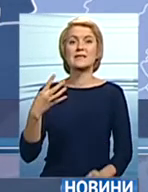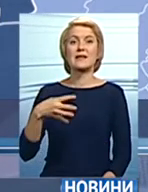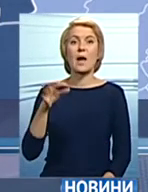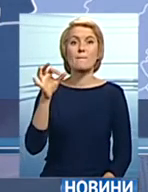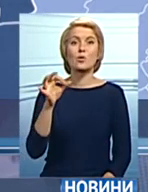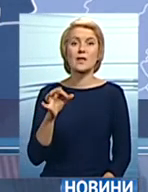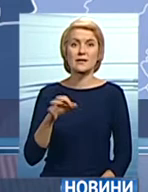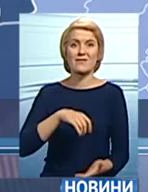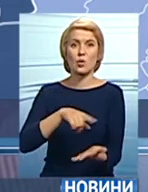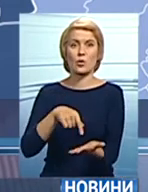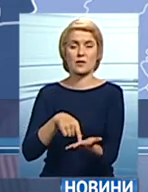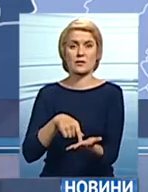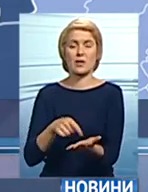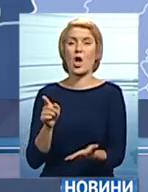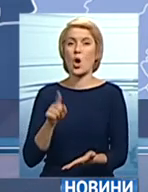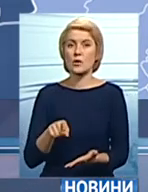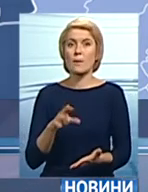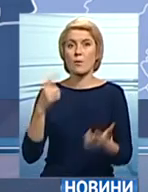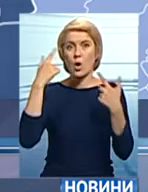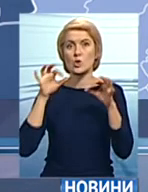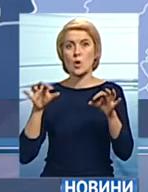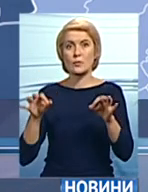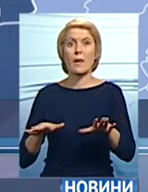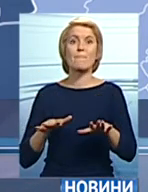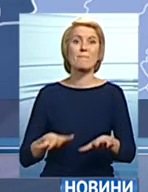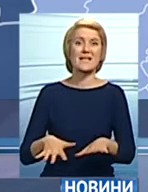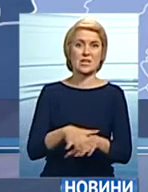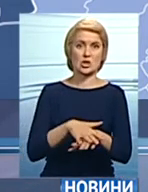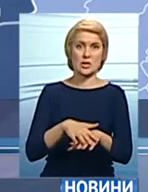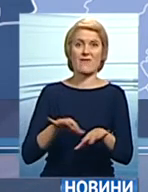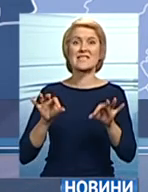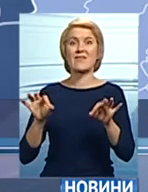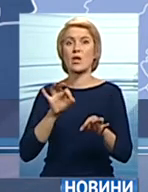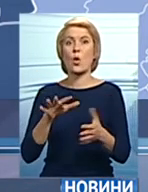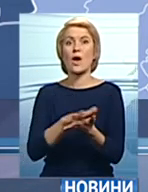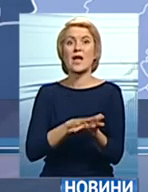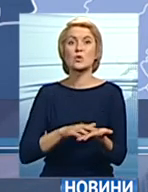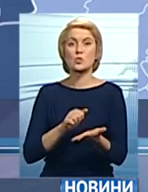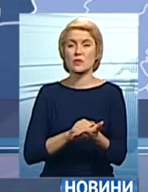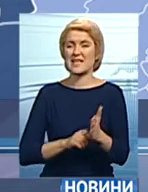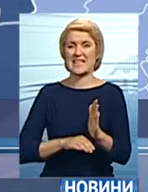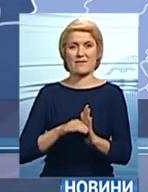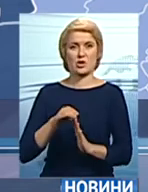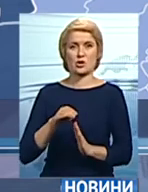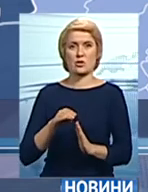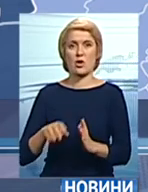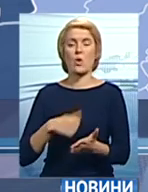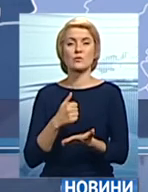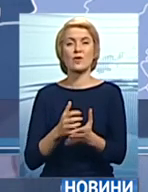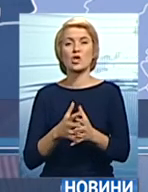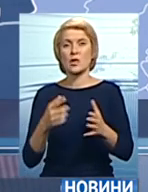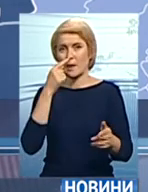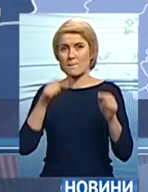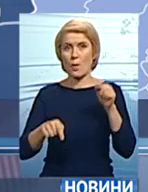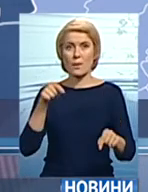% міста. однака, по сообщінням містних жителів, заявлення о розрушіній доволі завершено. Тобто, основна частина